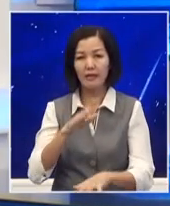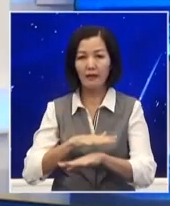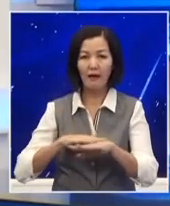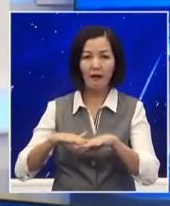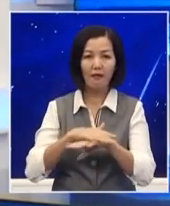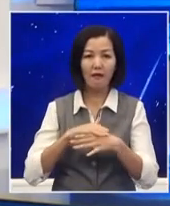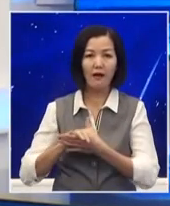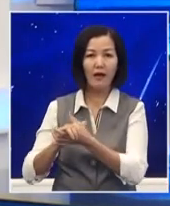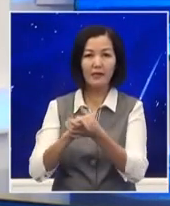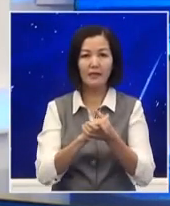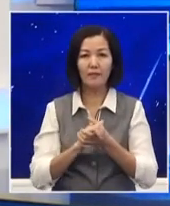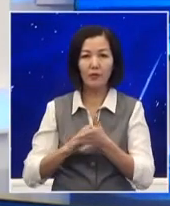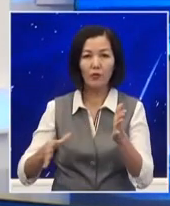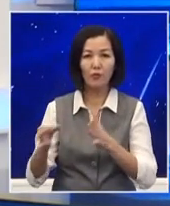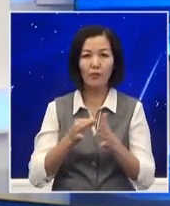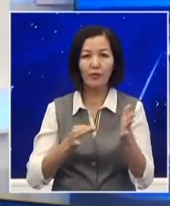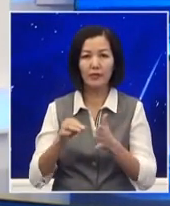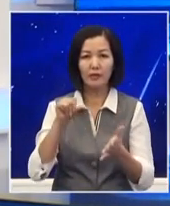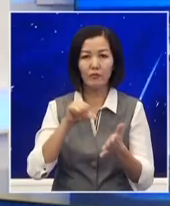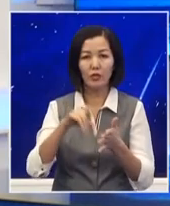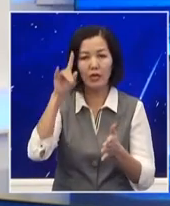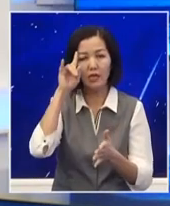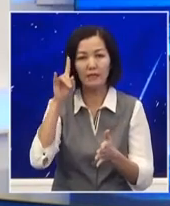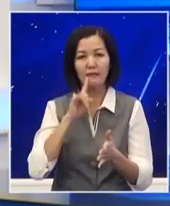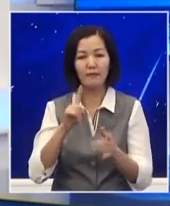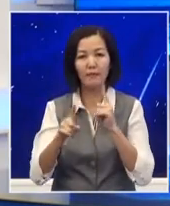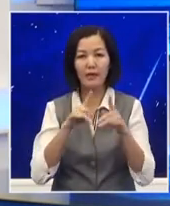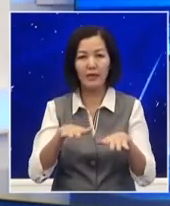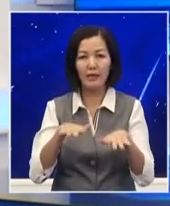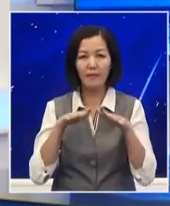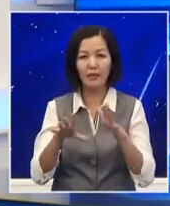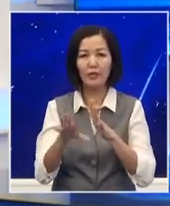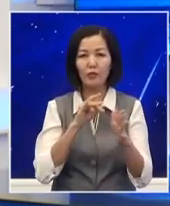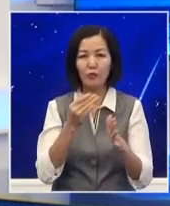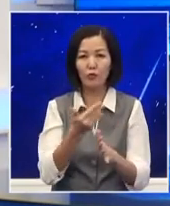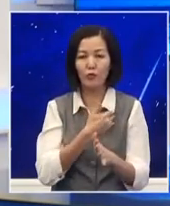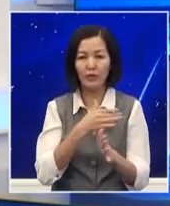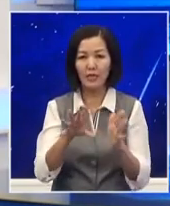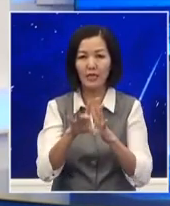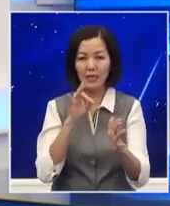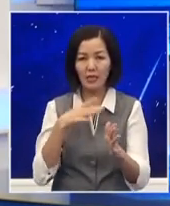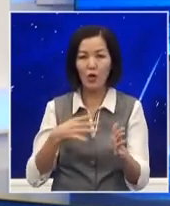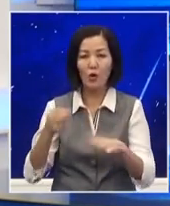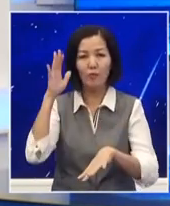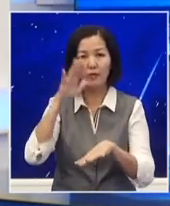Қазақстан халқының облыстағы мүшелері Қазақстан Республикасы парламенті мәжілісі депутаттығына үміткер таңдады.